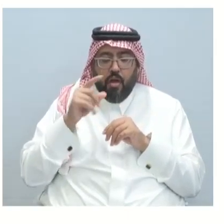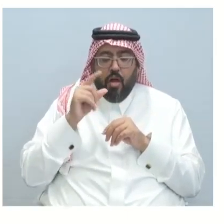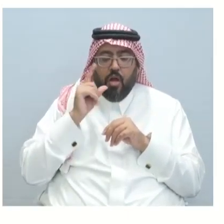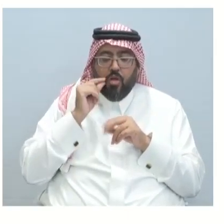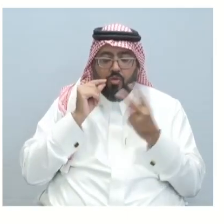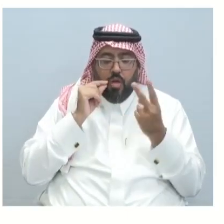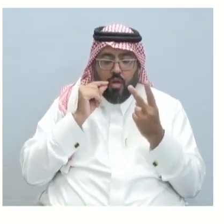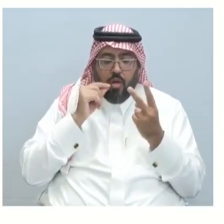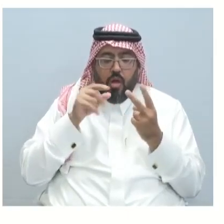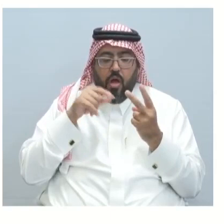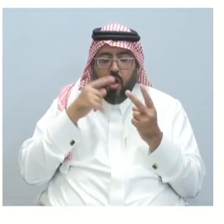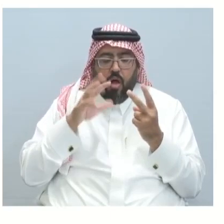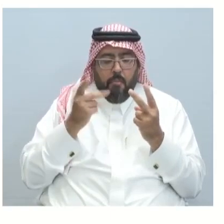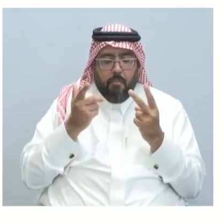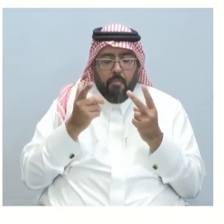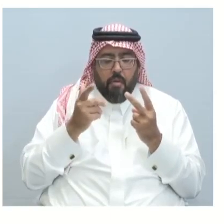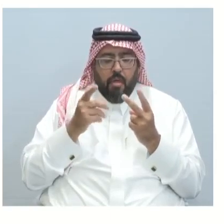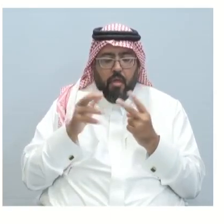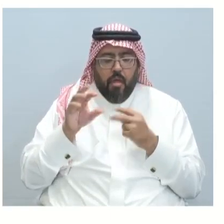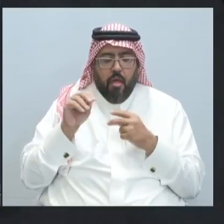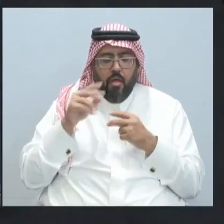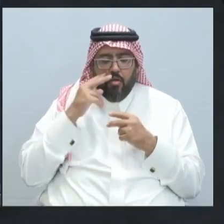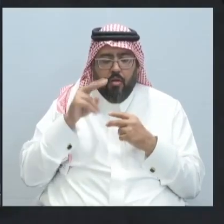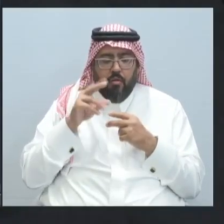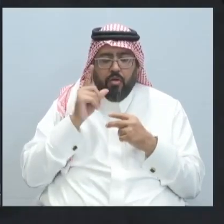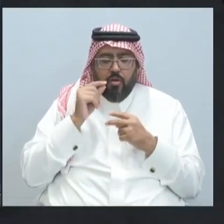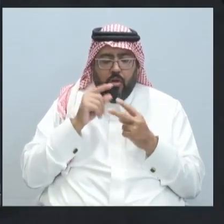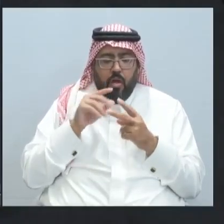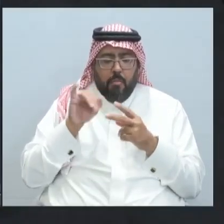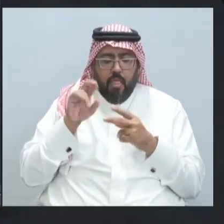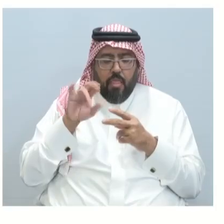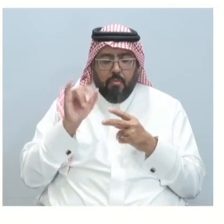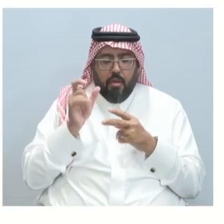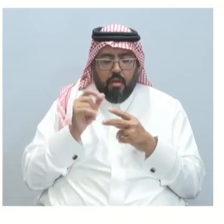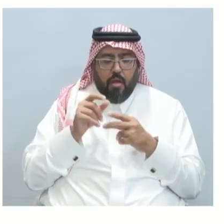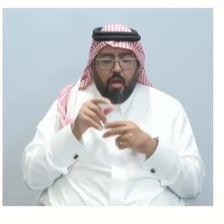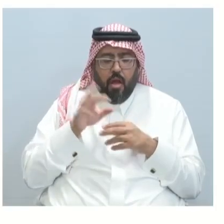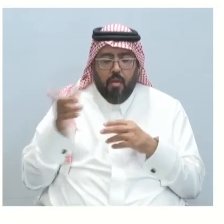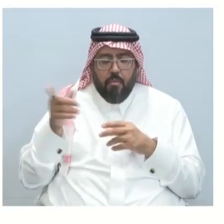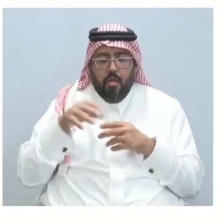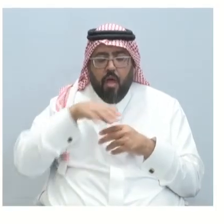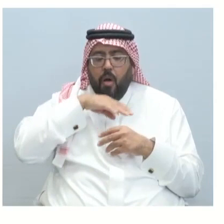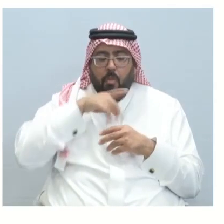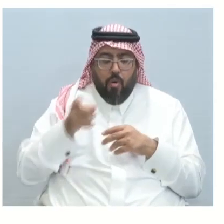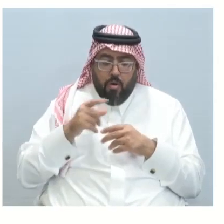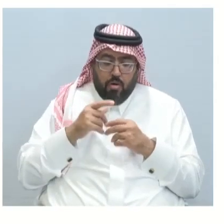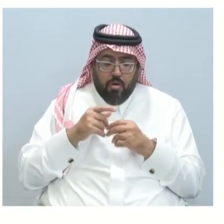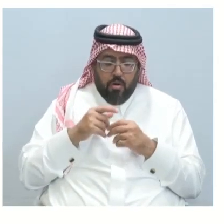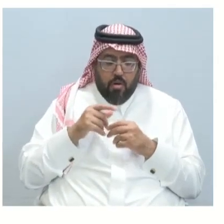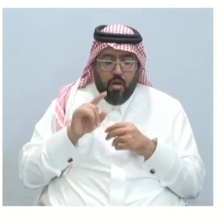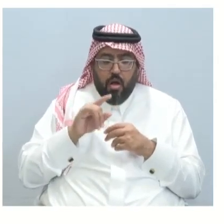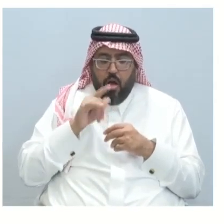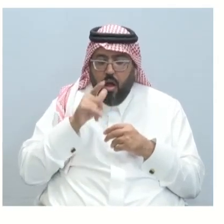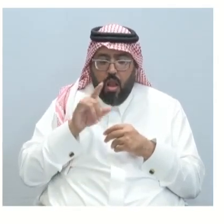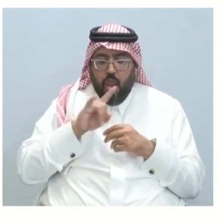فقال لاحدهما ما هذا منك ما هذا منك فقال ابي فقال لا